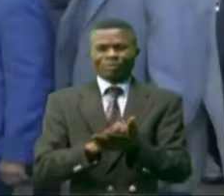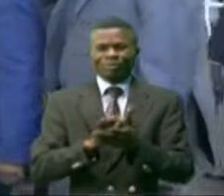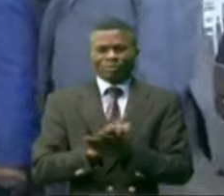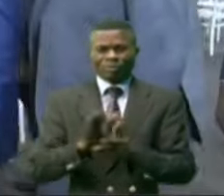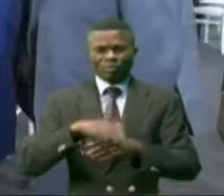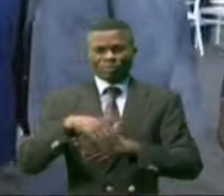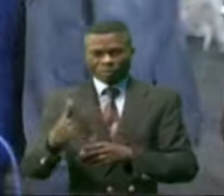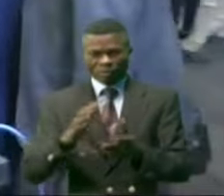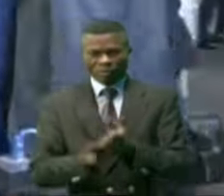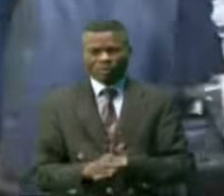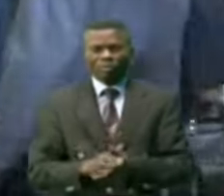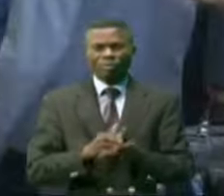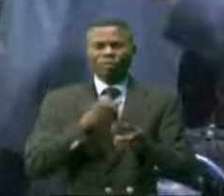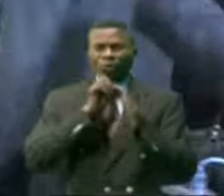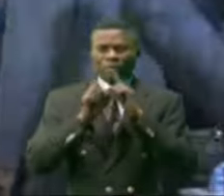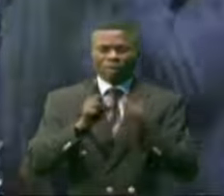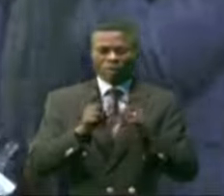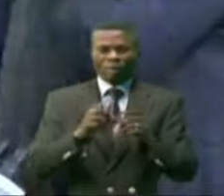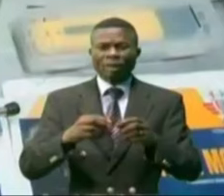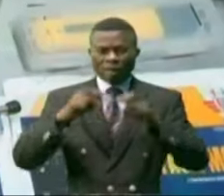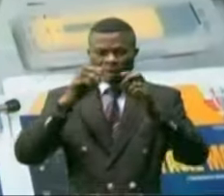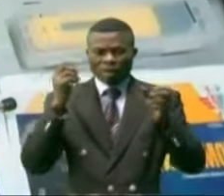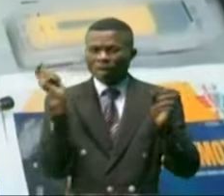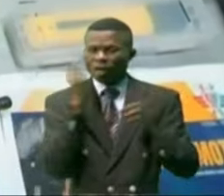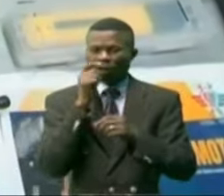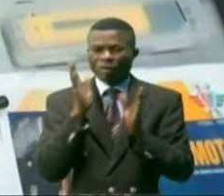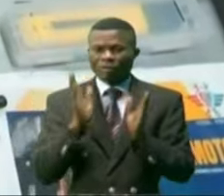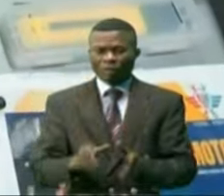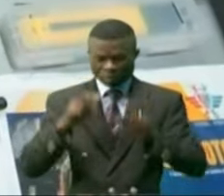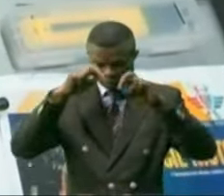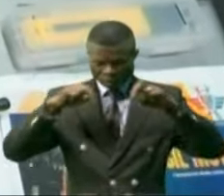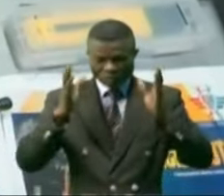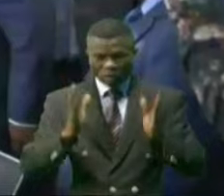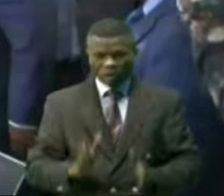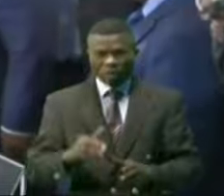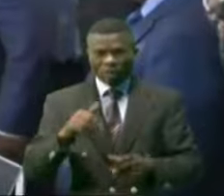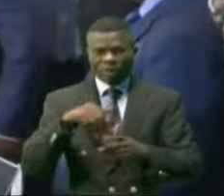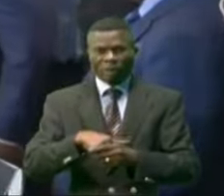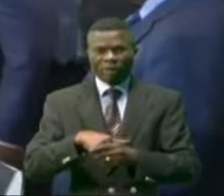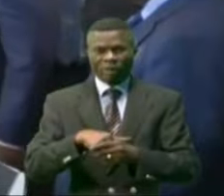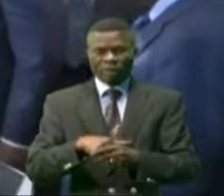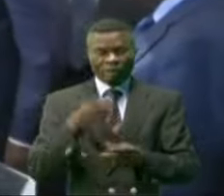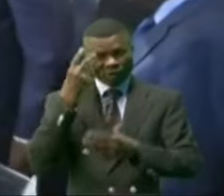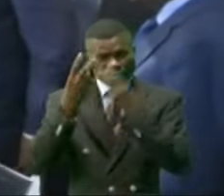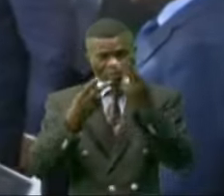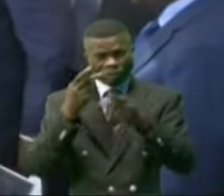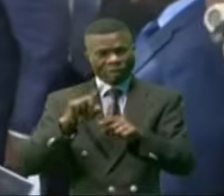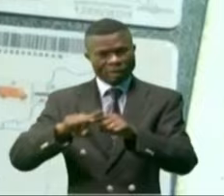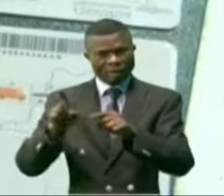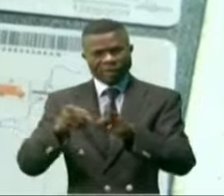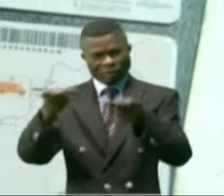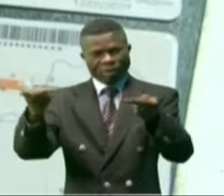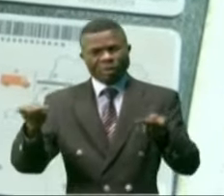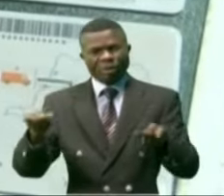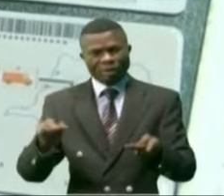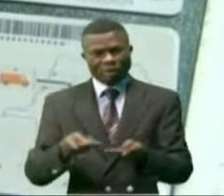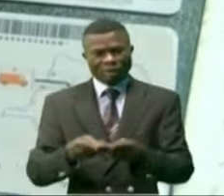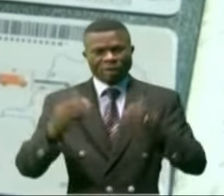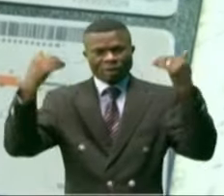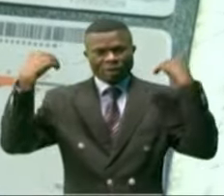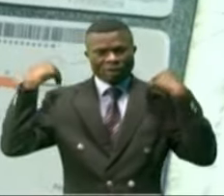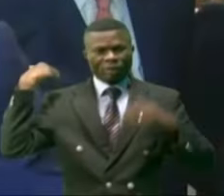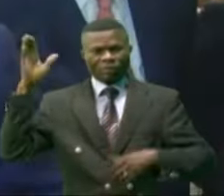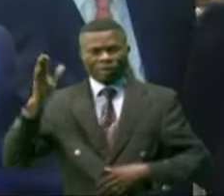Après avoir communié avec ses inventeurs, innovateurs et chercheurs à travers une visite des différents stands, le chef de